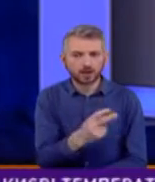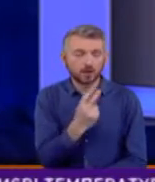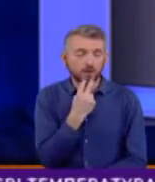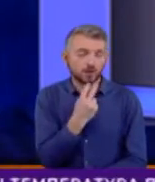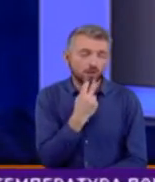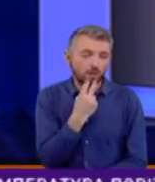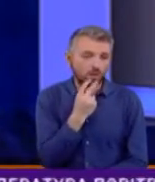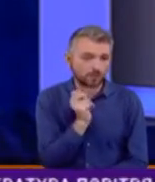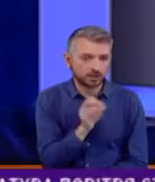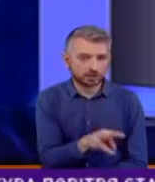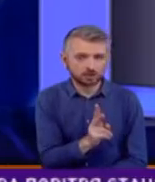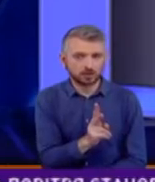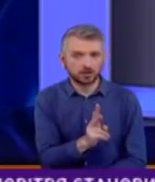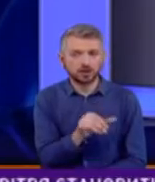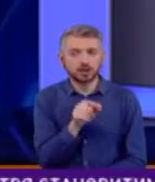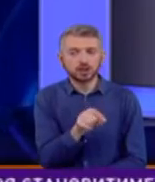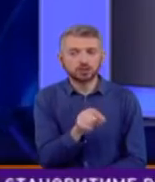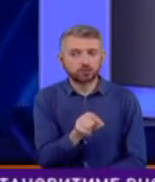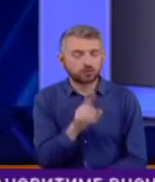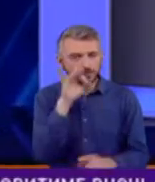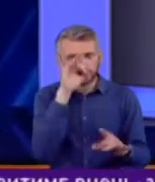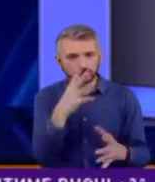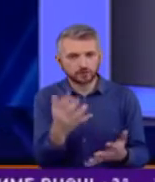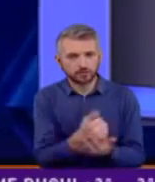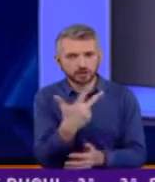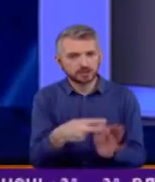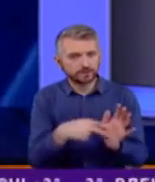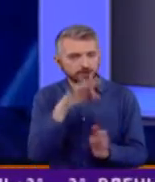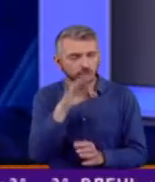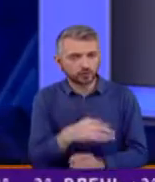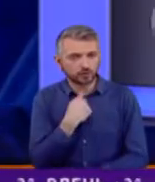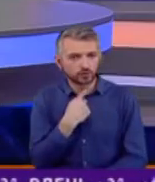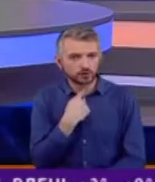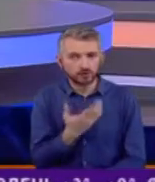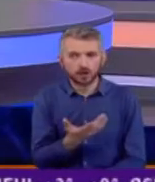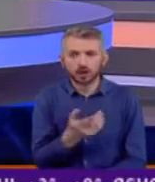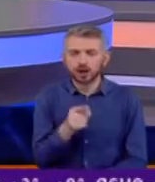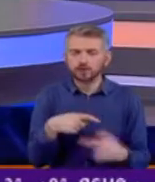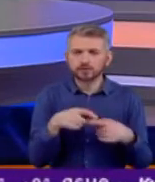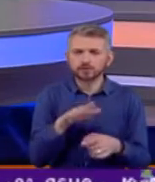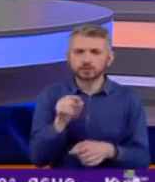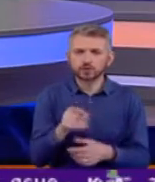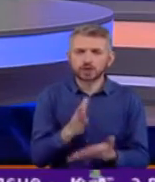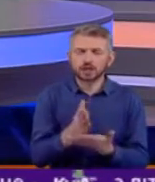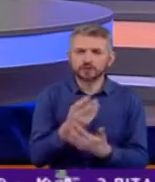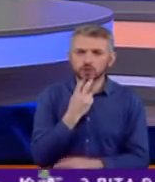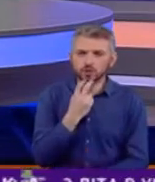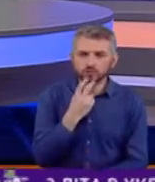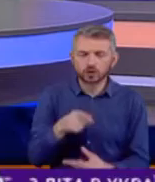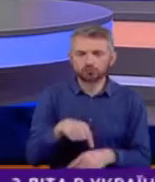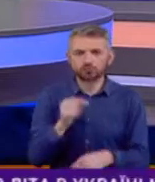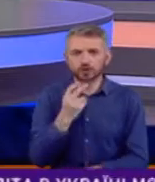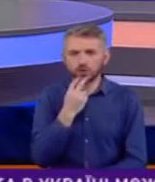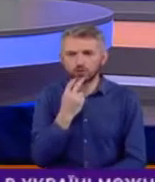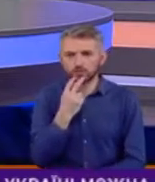комік-комік, і якого, який несподівано набирає 37% голосів. Але погоджуєтеся з тим, що наявність гумора, чи почуття